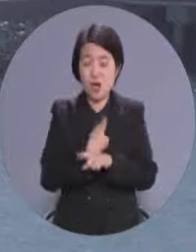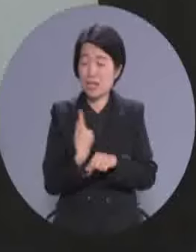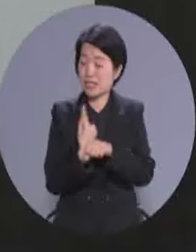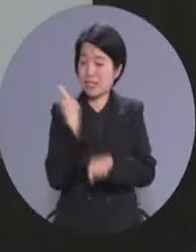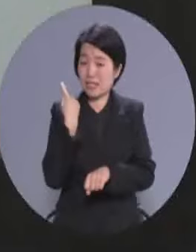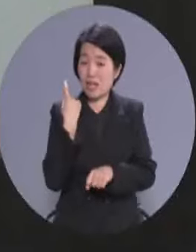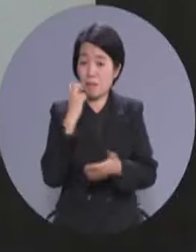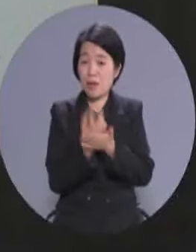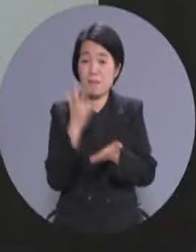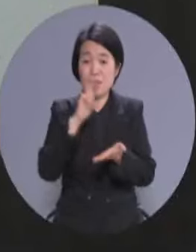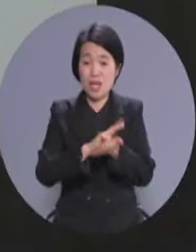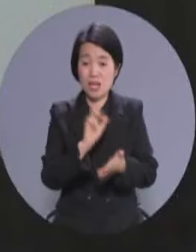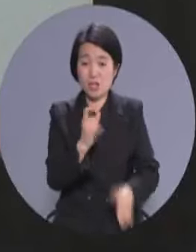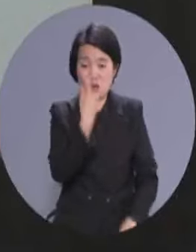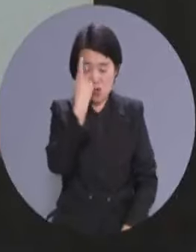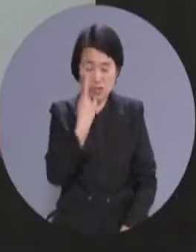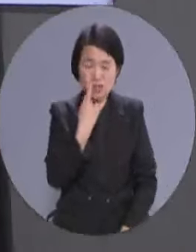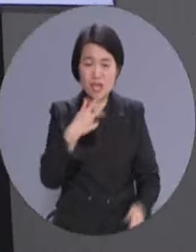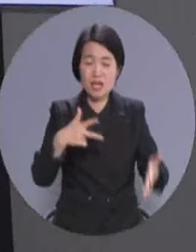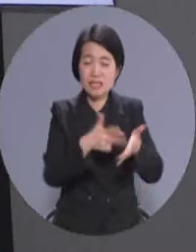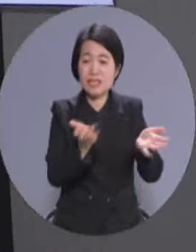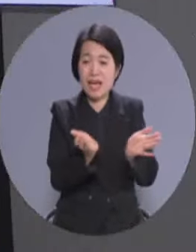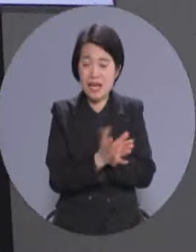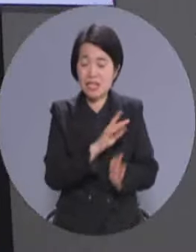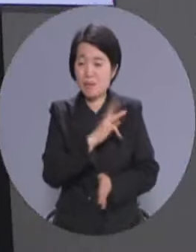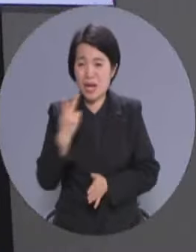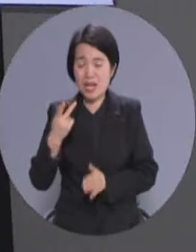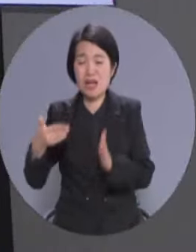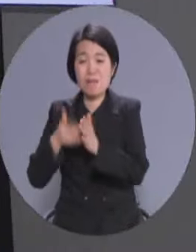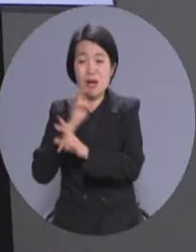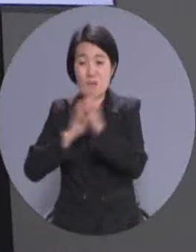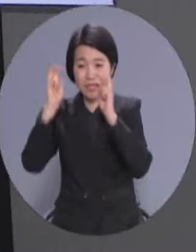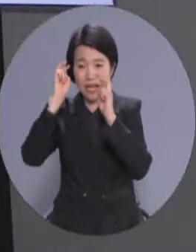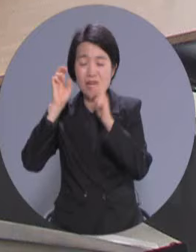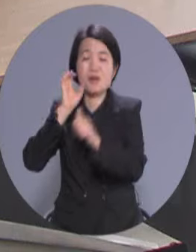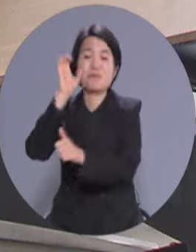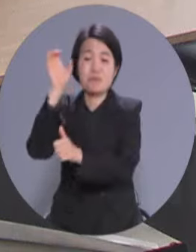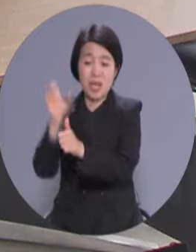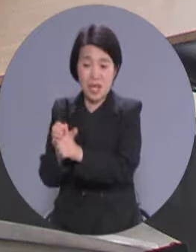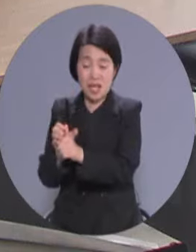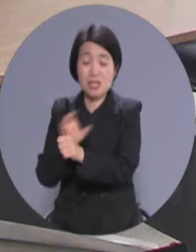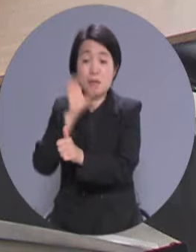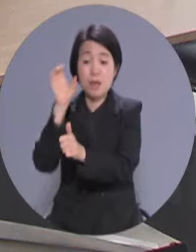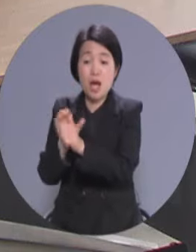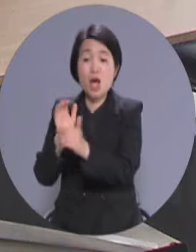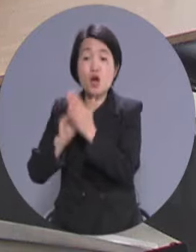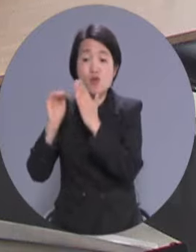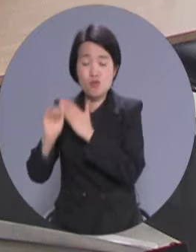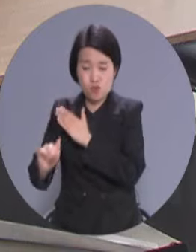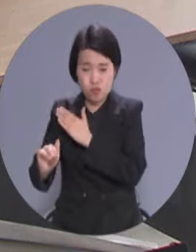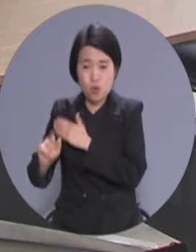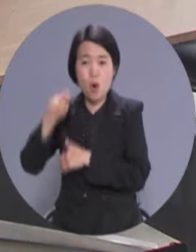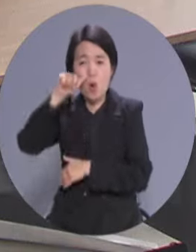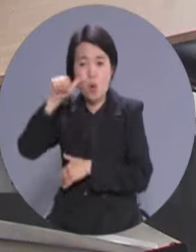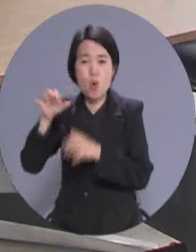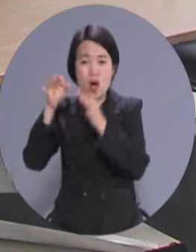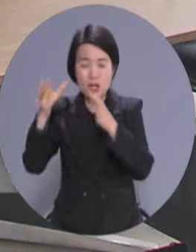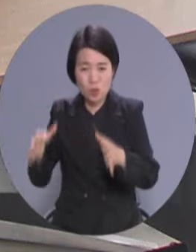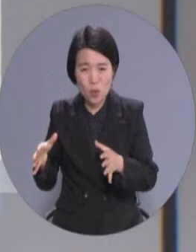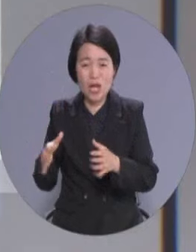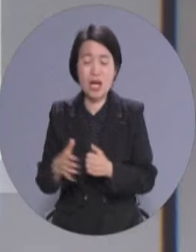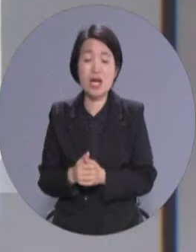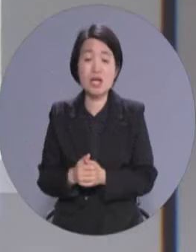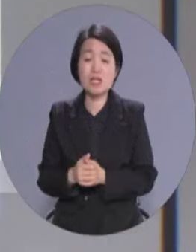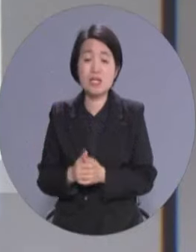개정으로 그 주체가 박람회 재단에서 항만공사로 바뀌었습니다. 항만공사는 최근 지난 5개월 동안